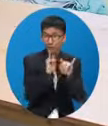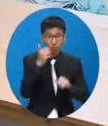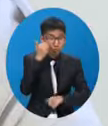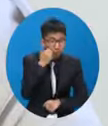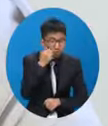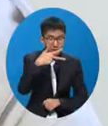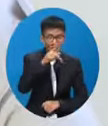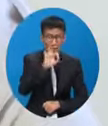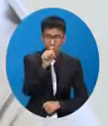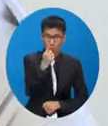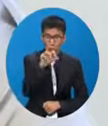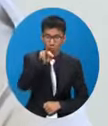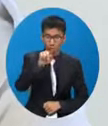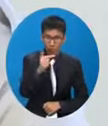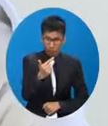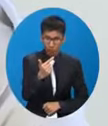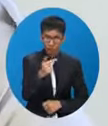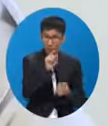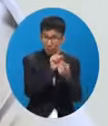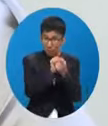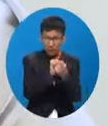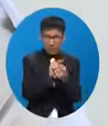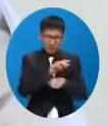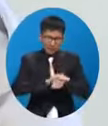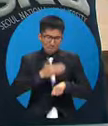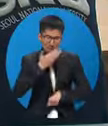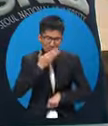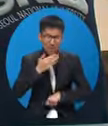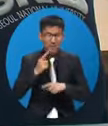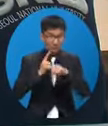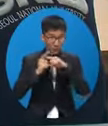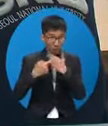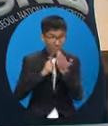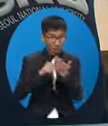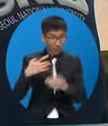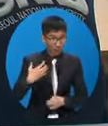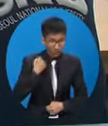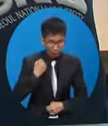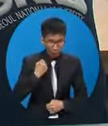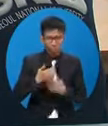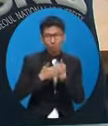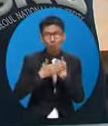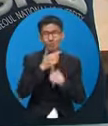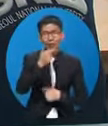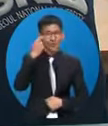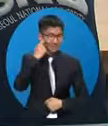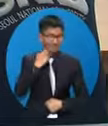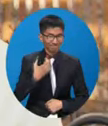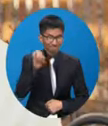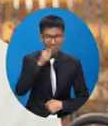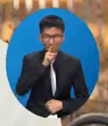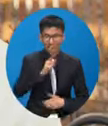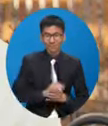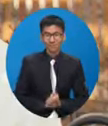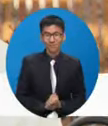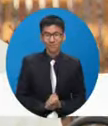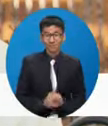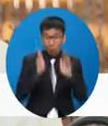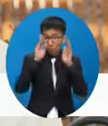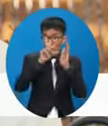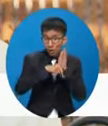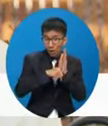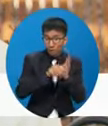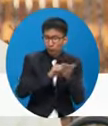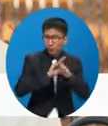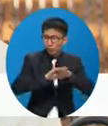장홍준 군은 마지막까지 잘할 수 있다는 마인드 컨트롤을 한 것이 많은 도움이 됐다고 고백합니다. 이렇게 공부를 하면서 이렇게